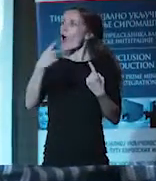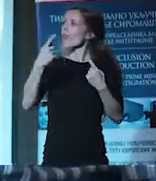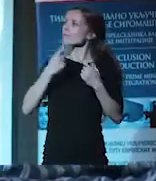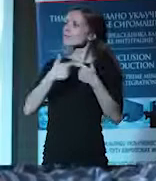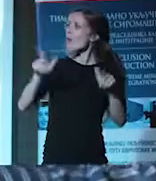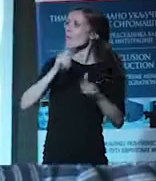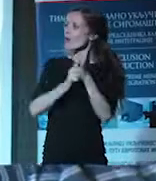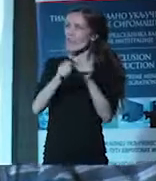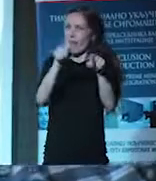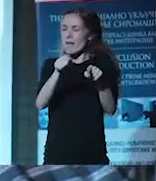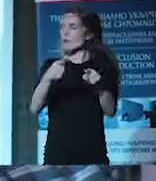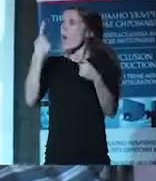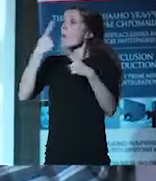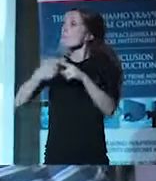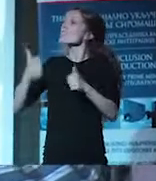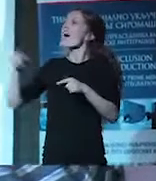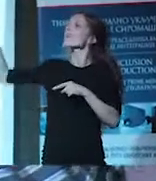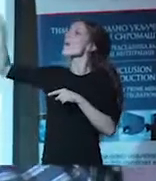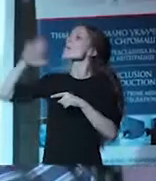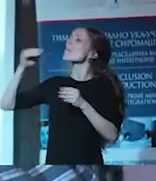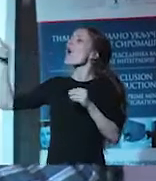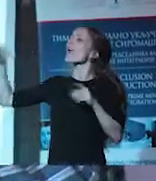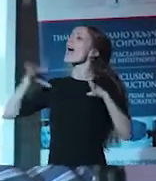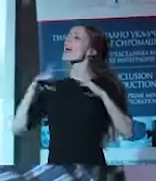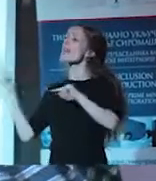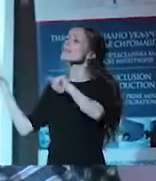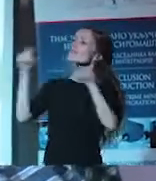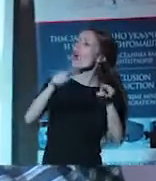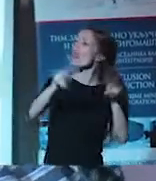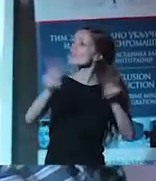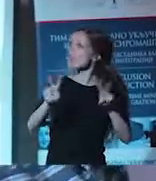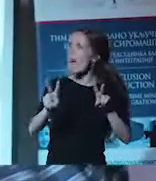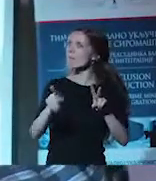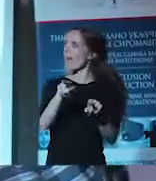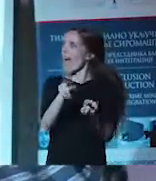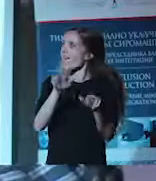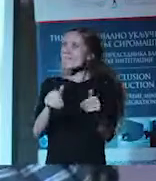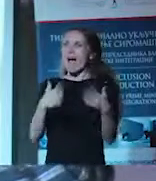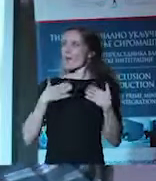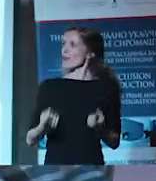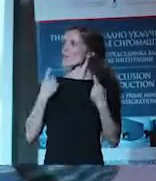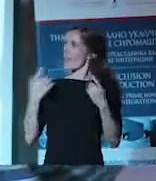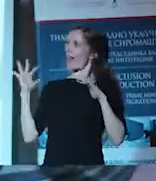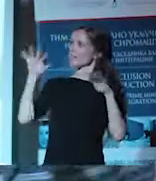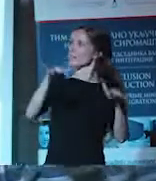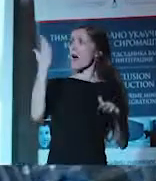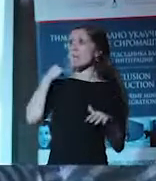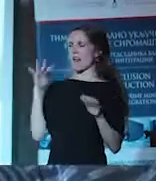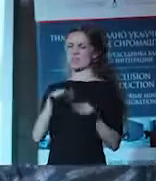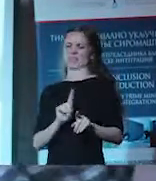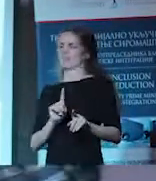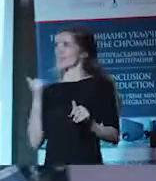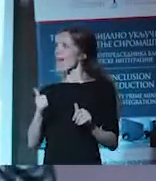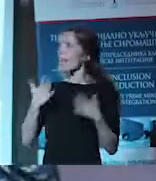posebno za one koji sada dolaze preko raspusta i preko leta rado provode vreme u našim selima, što ranije definitivno nije bio